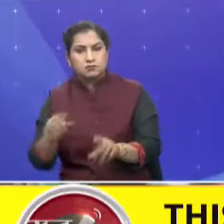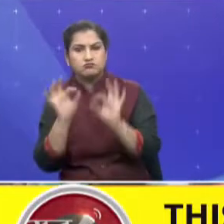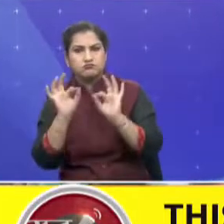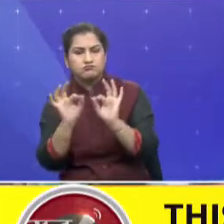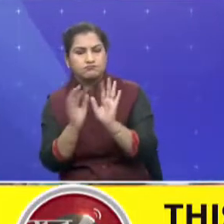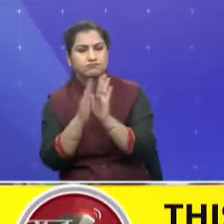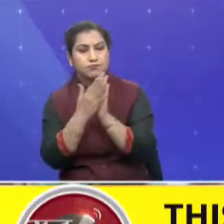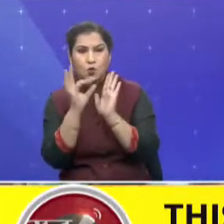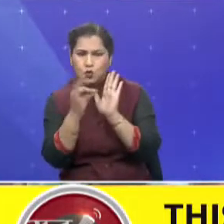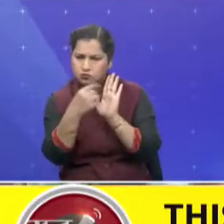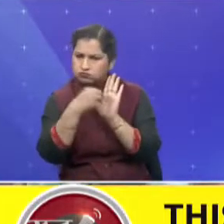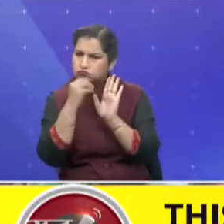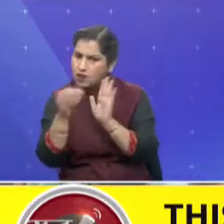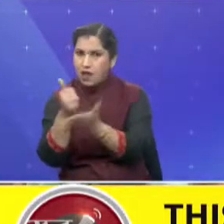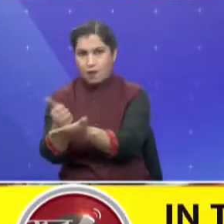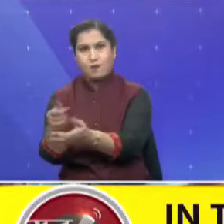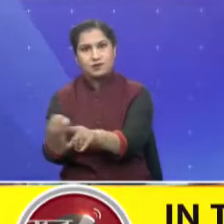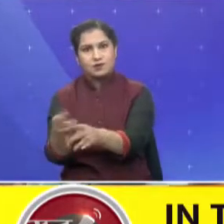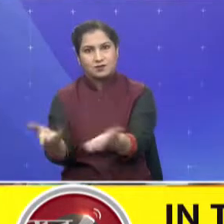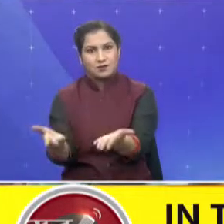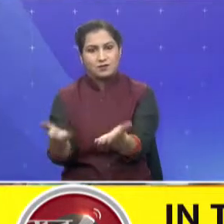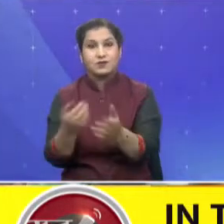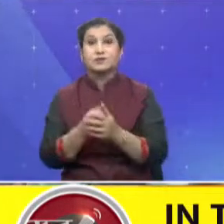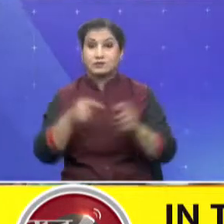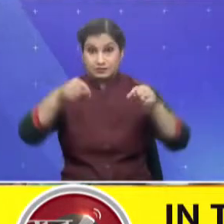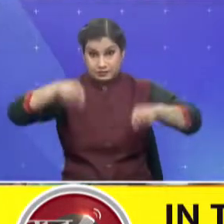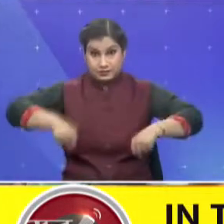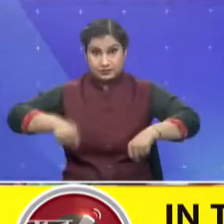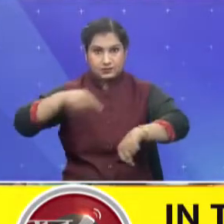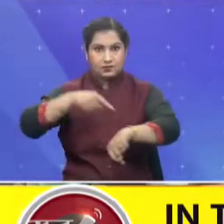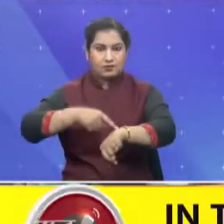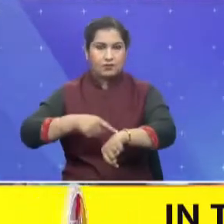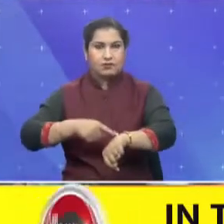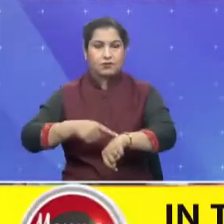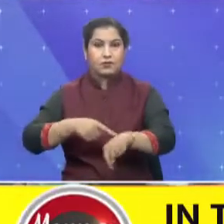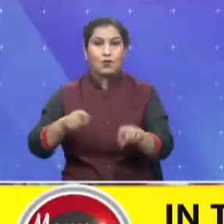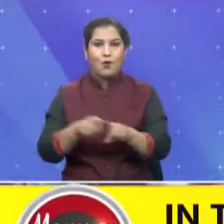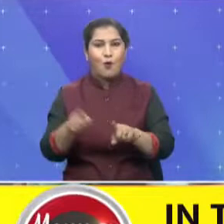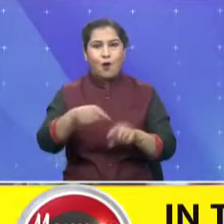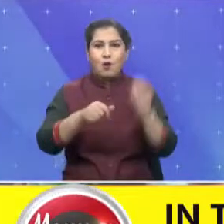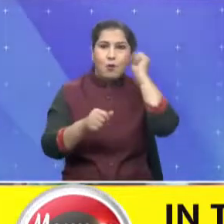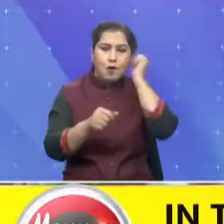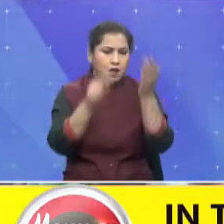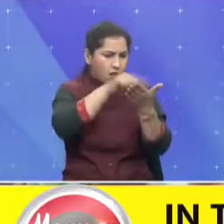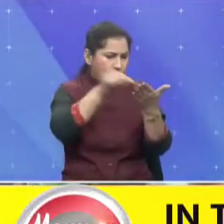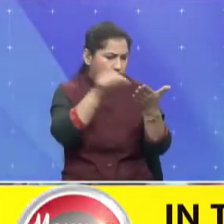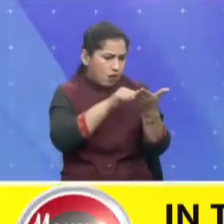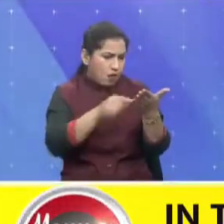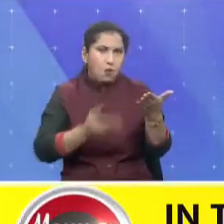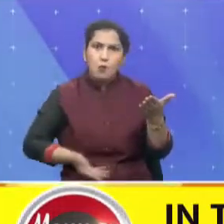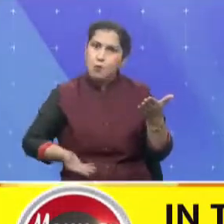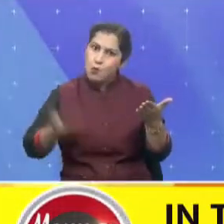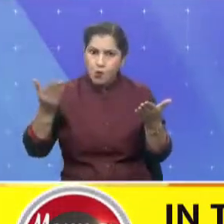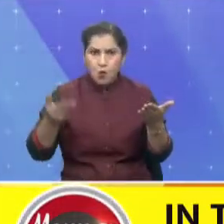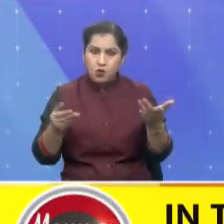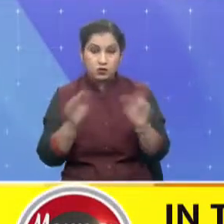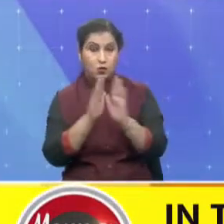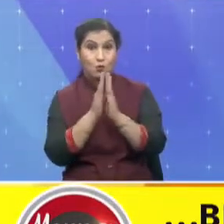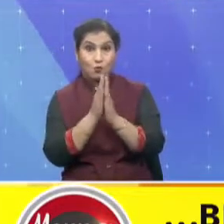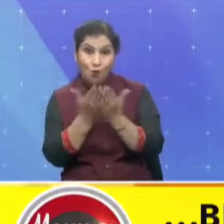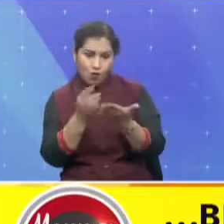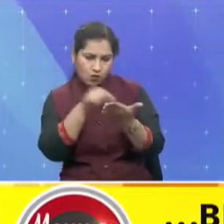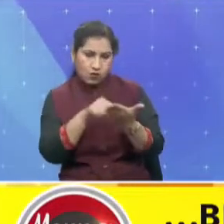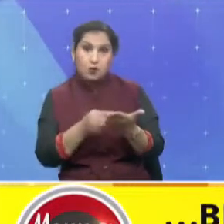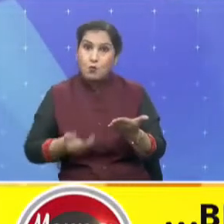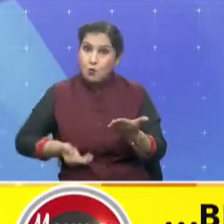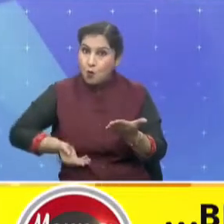चुनने में भी मदद कर सकेंगे। ऐसे समय में जब हमारा स्क्रीन टाइम बढ़ रहा है, बुक रीडिंग